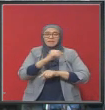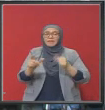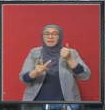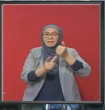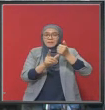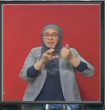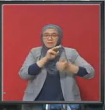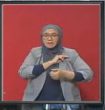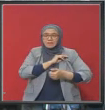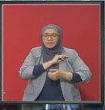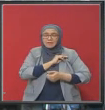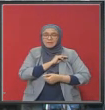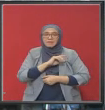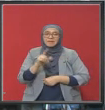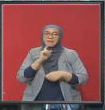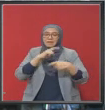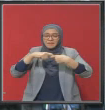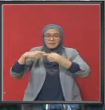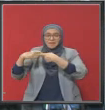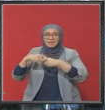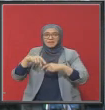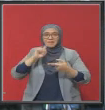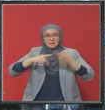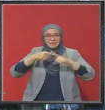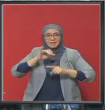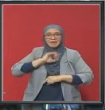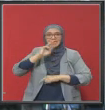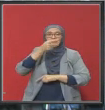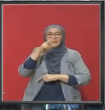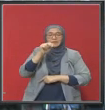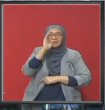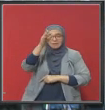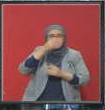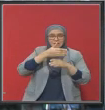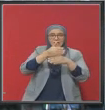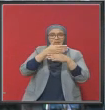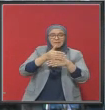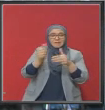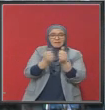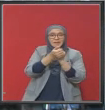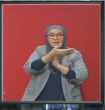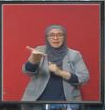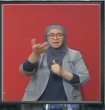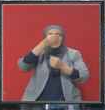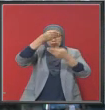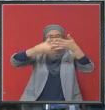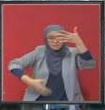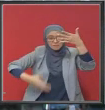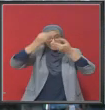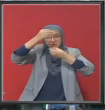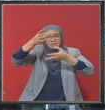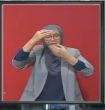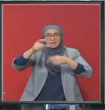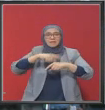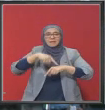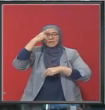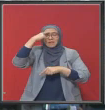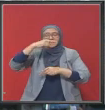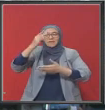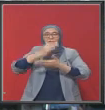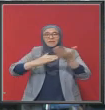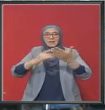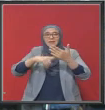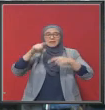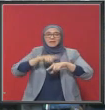peruntukkan untuk tahun 2021 plak adalah sebanyak yd1 populer 733 Binjai yaitu